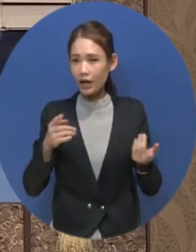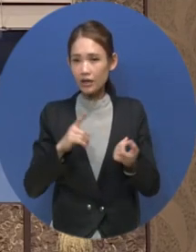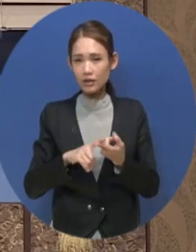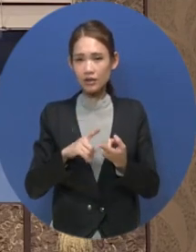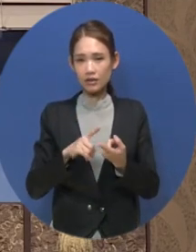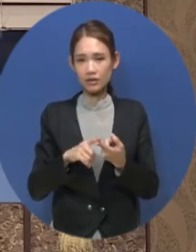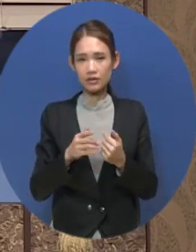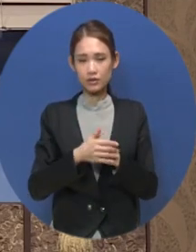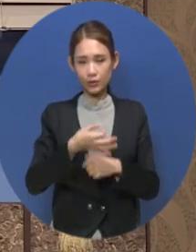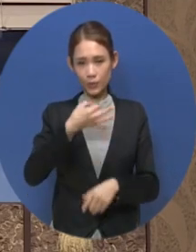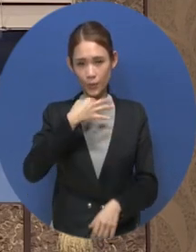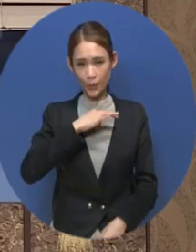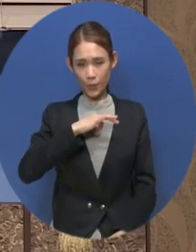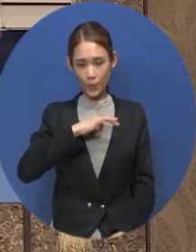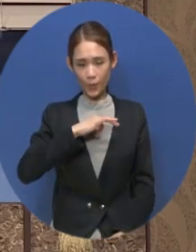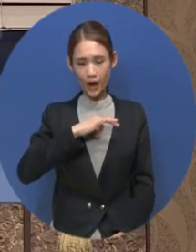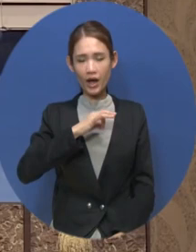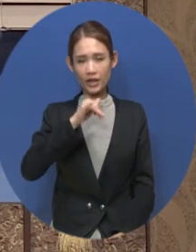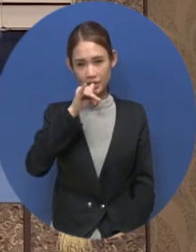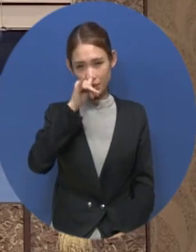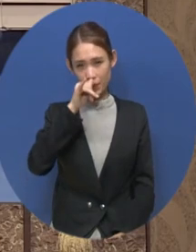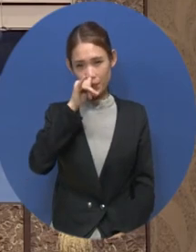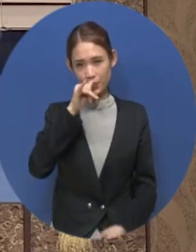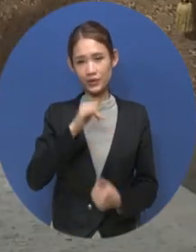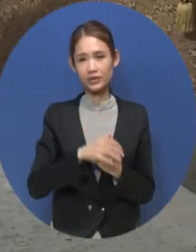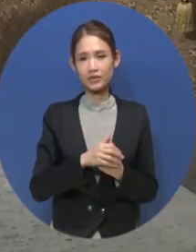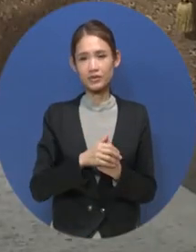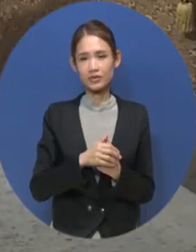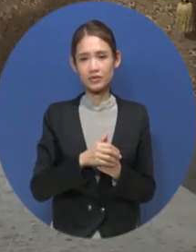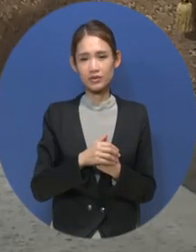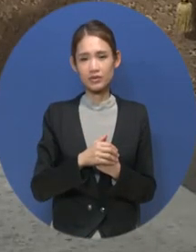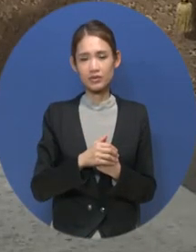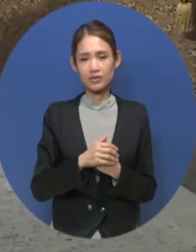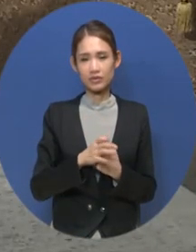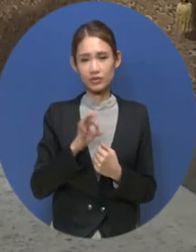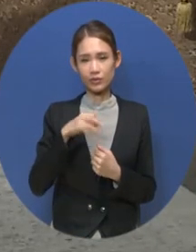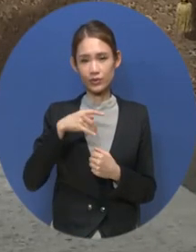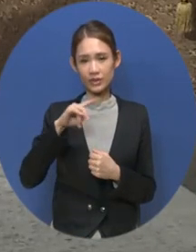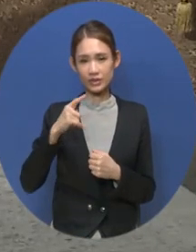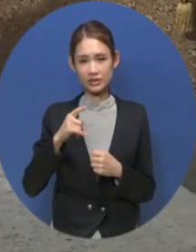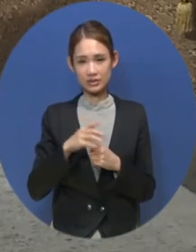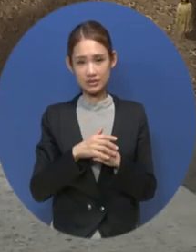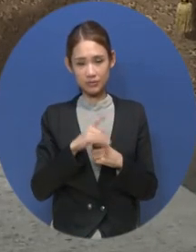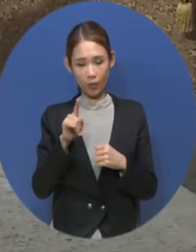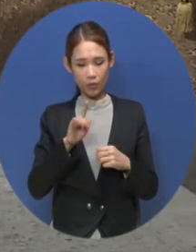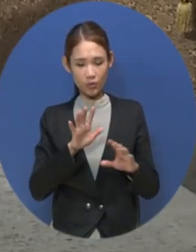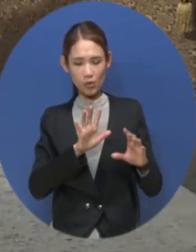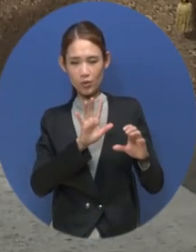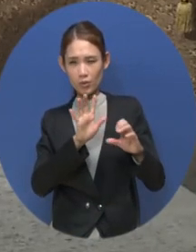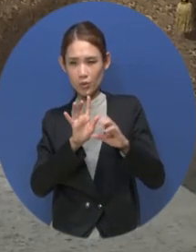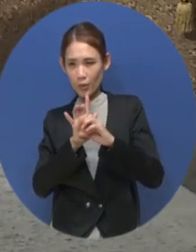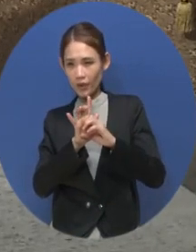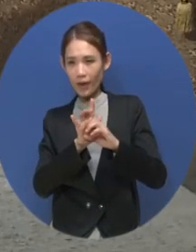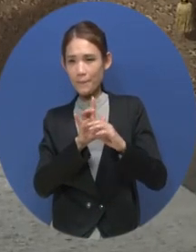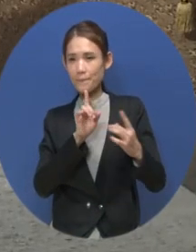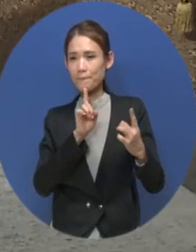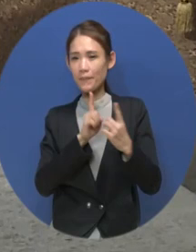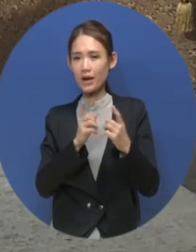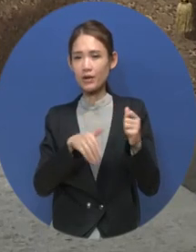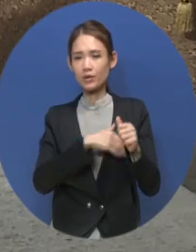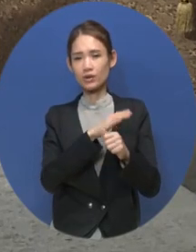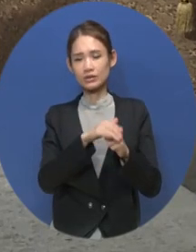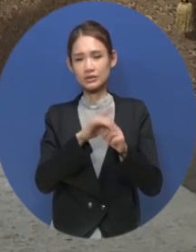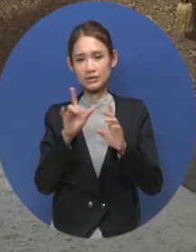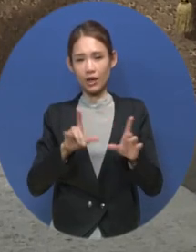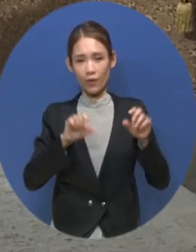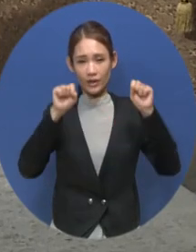또 효과적인 면은 또 있습니다. 아, 예. 그러니까 어떻게 보면 예. 이제 위드 코로나 시대에 맞춘 예. 그런 뭐 생활체육 프로그램이라든지